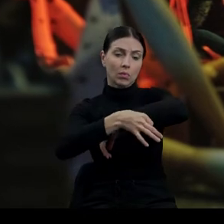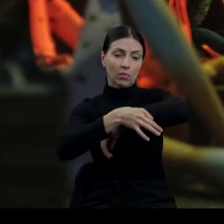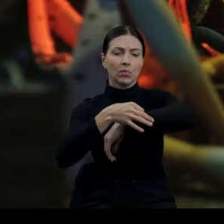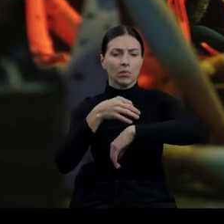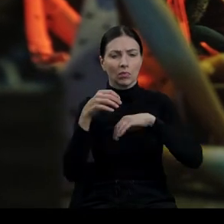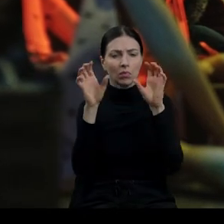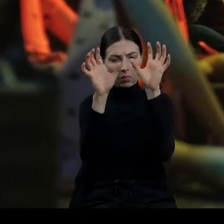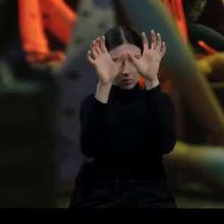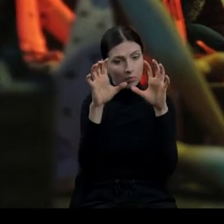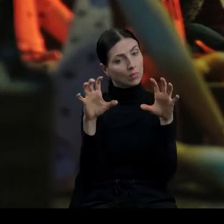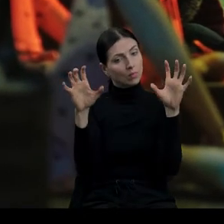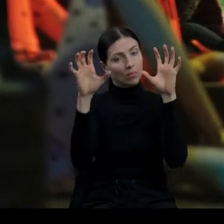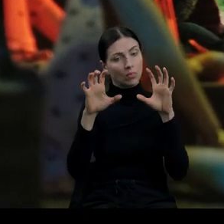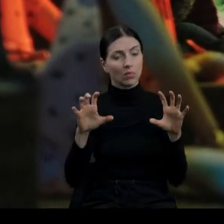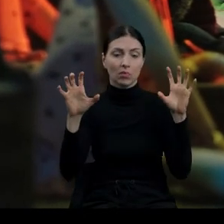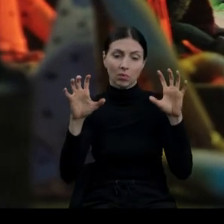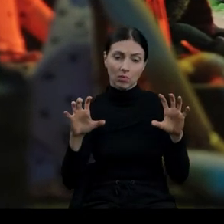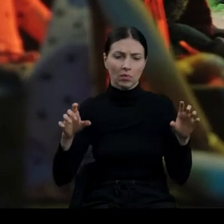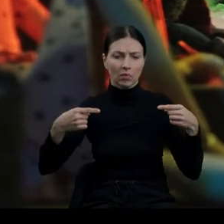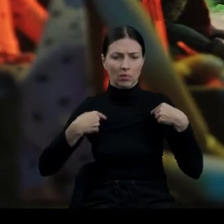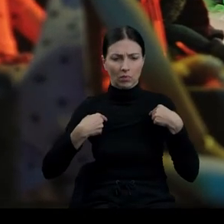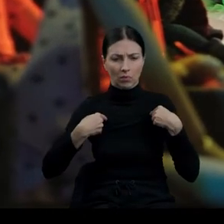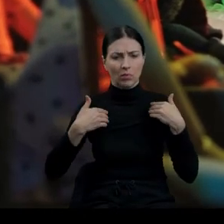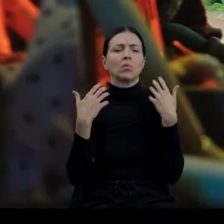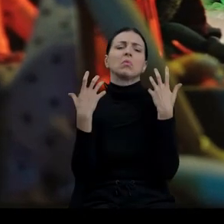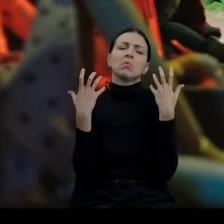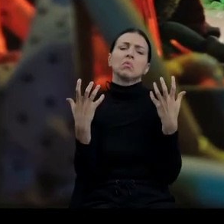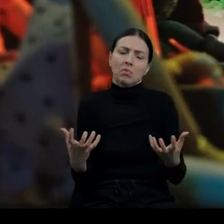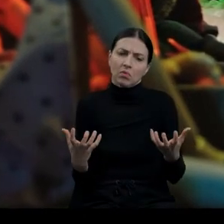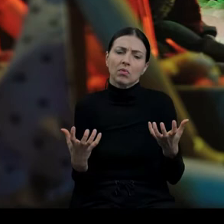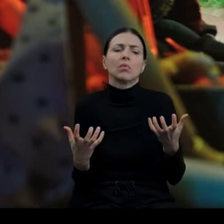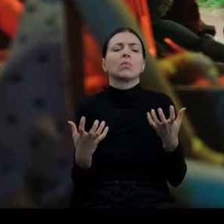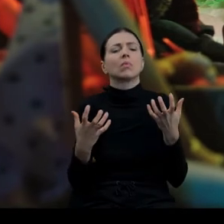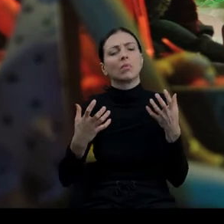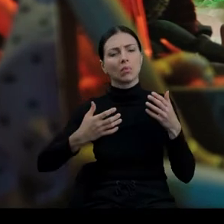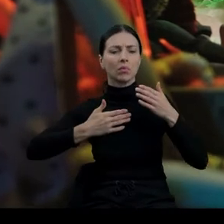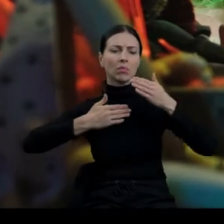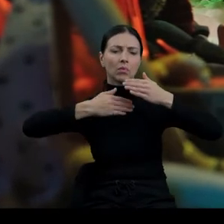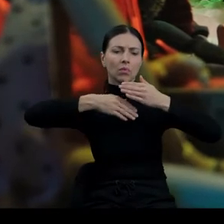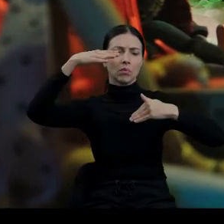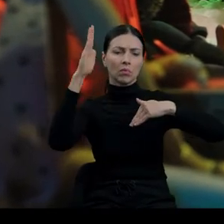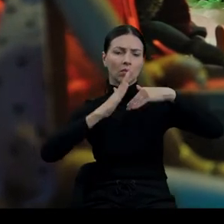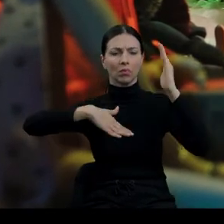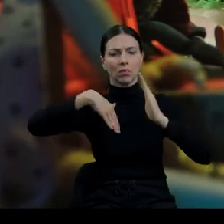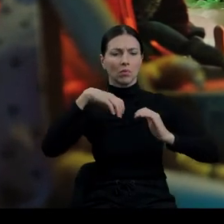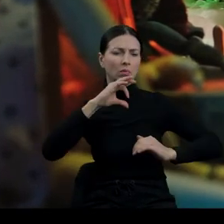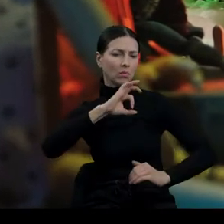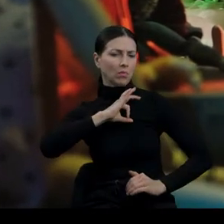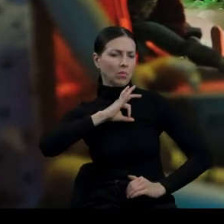I tak zapragnąłem zapraszać kogoś do jakiegoś świata, który ja mogę sobie wytworzyć w zasadzie od A do